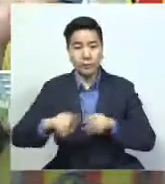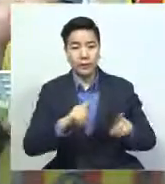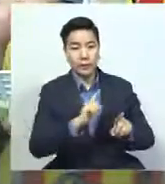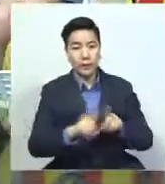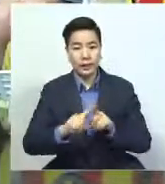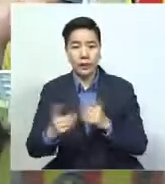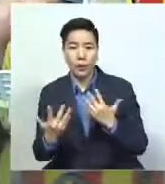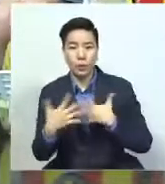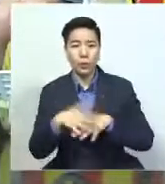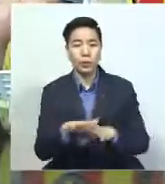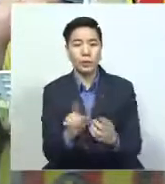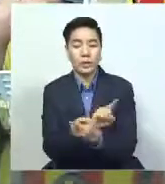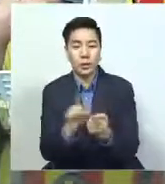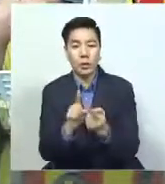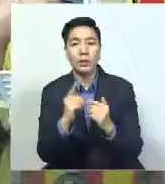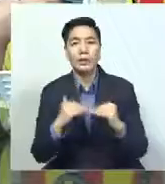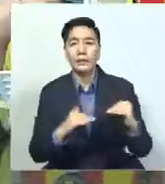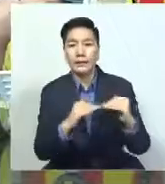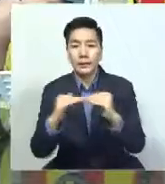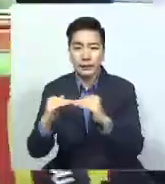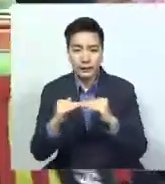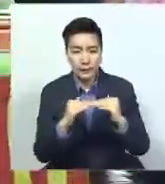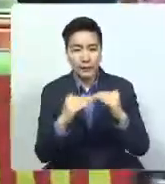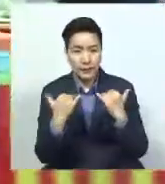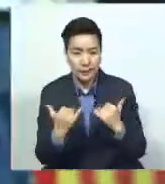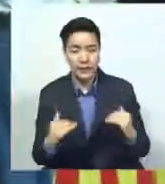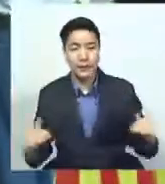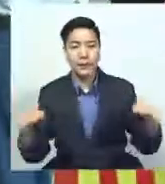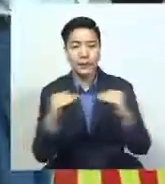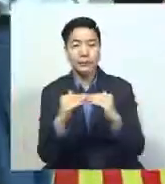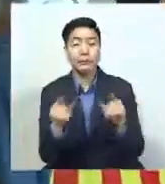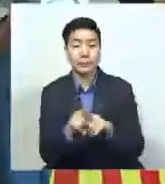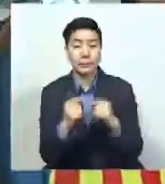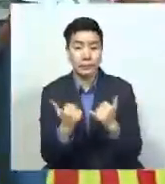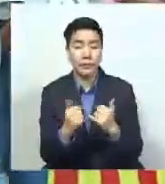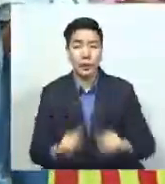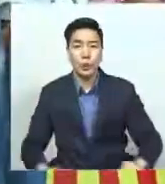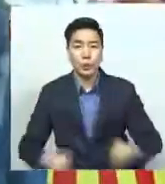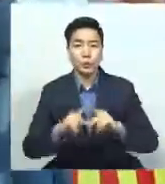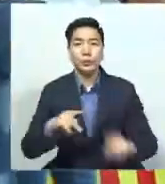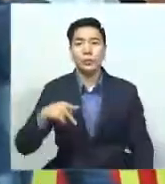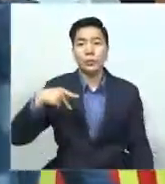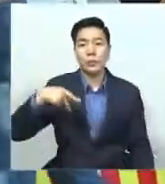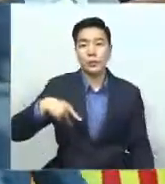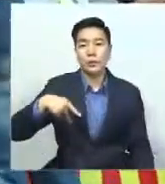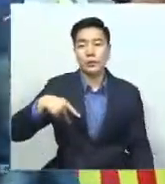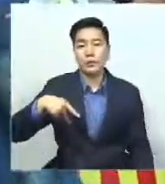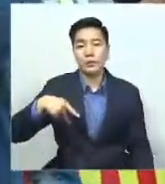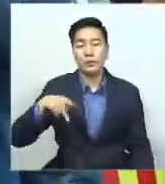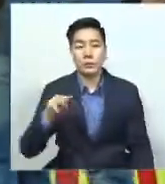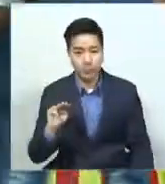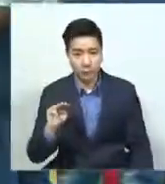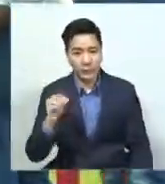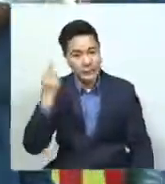คส่วนอยู่ร่วมกันในสังคมที่มีความเป็นธรรมเสมอภาคเท่าเทียมค่ะขณะที่กระทรวงการพัฒนาสังคมและความมั่นคง